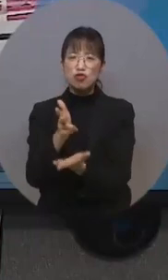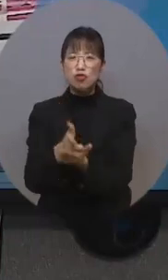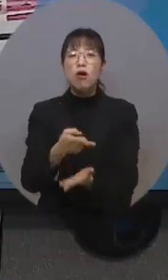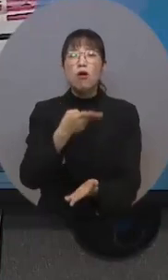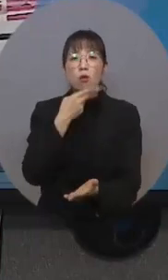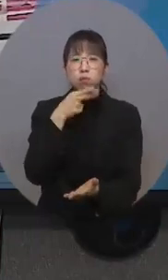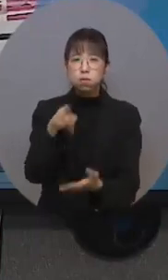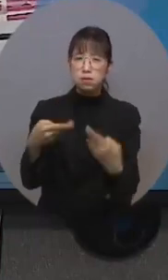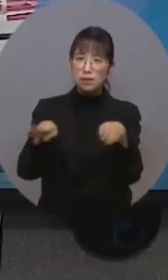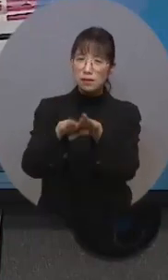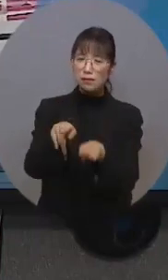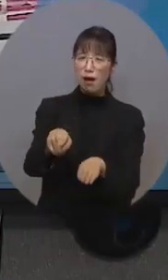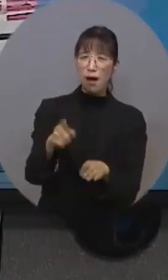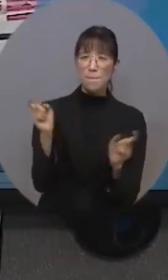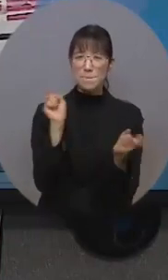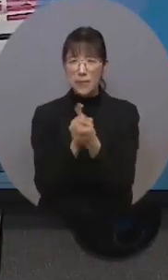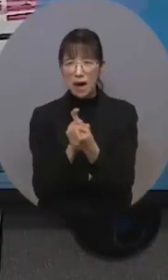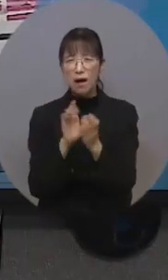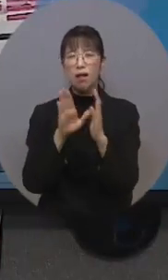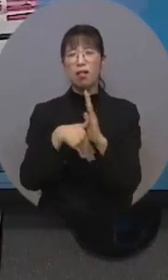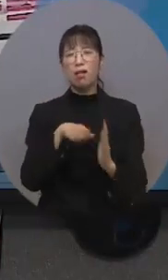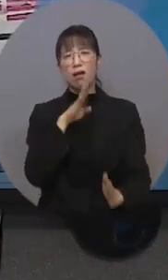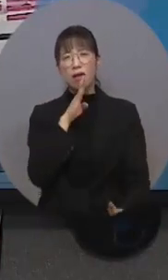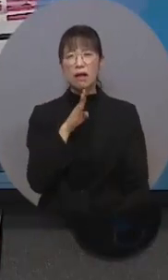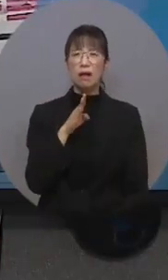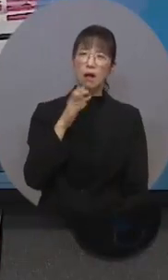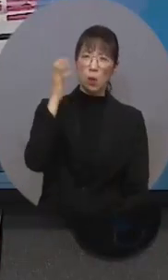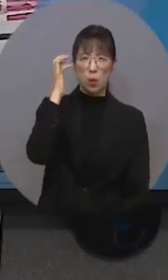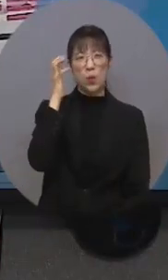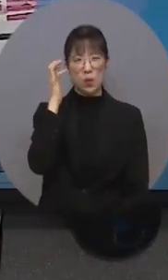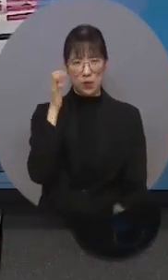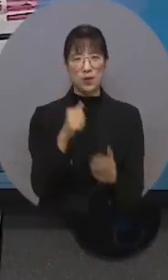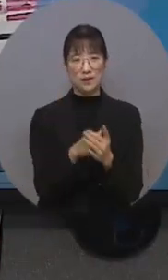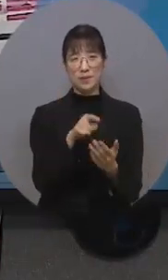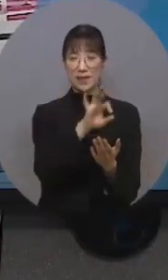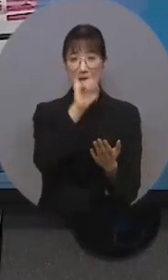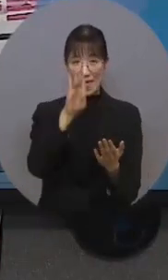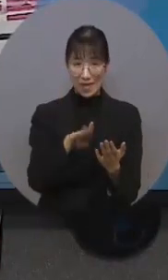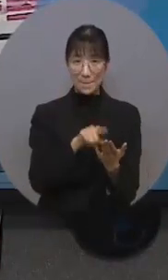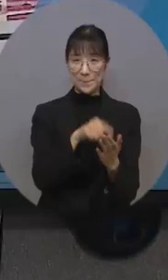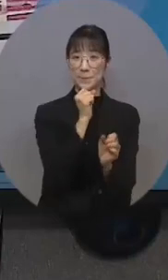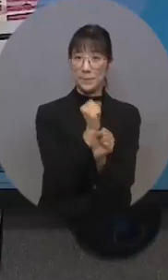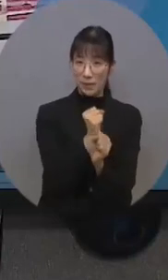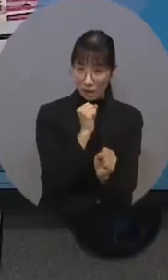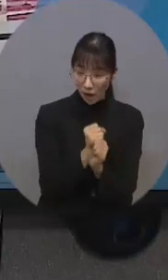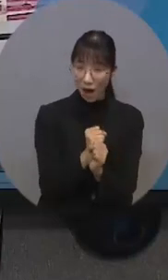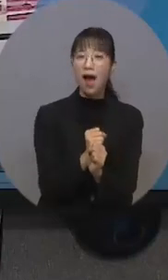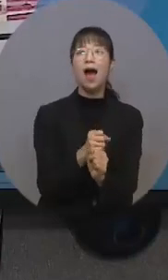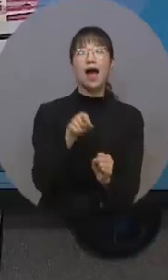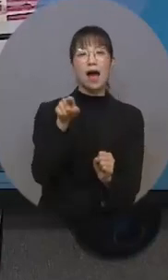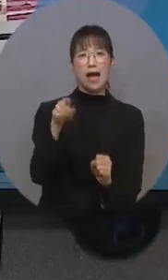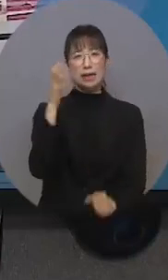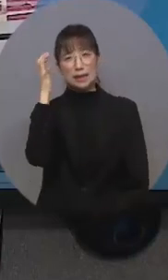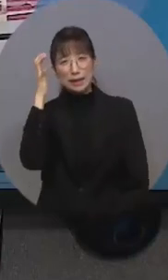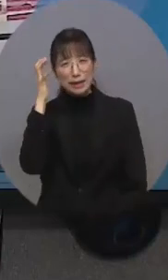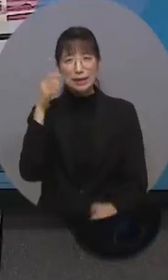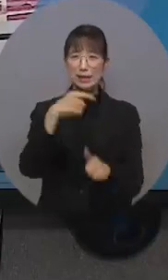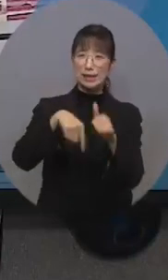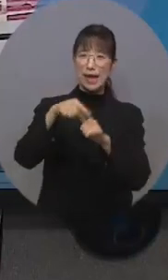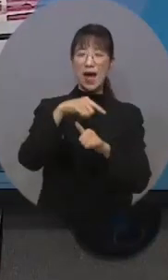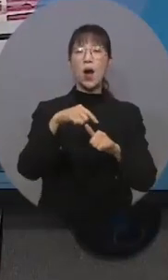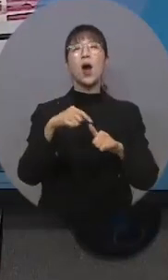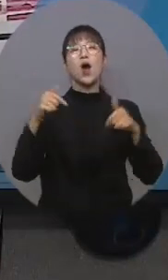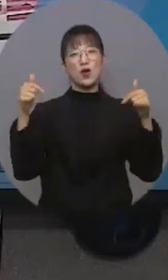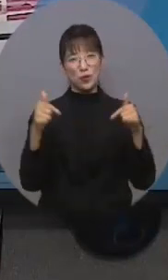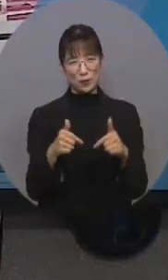만났을 때는 매우 난감합니다. 경기도형 스마트 앱 개발로 인해서 이런 난감함이 없어질 수